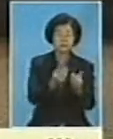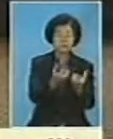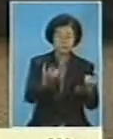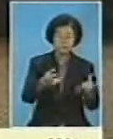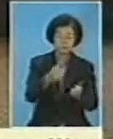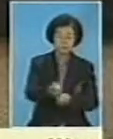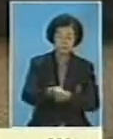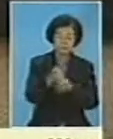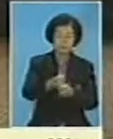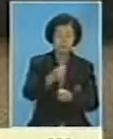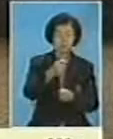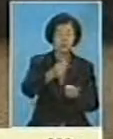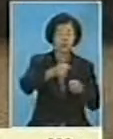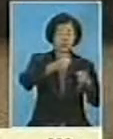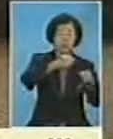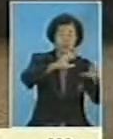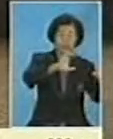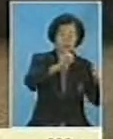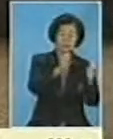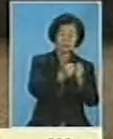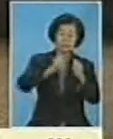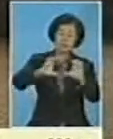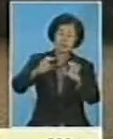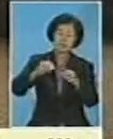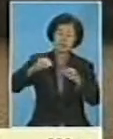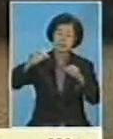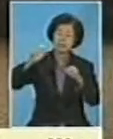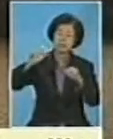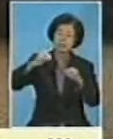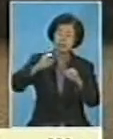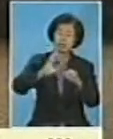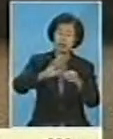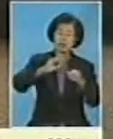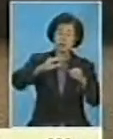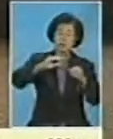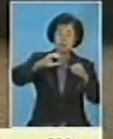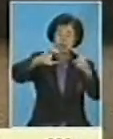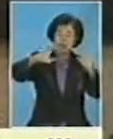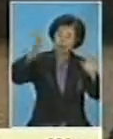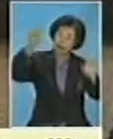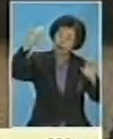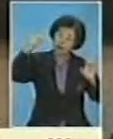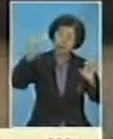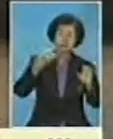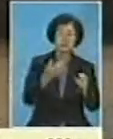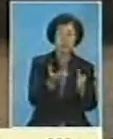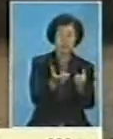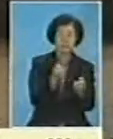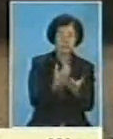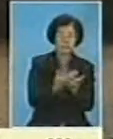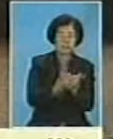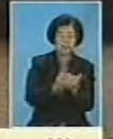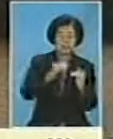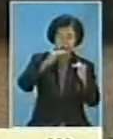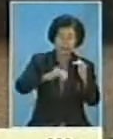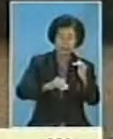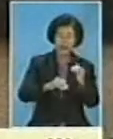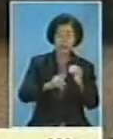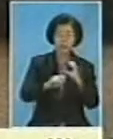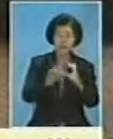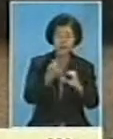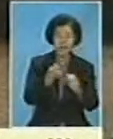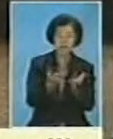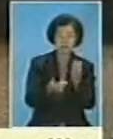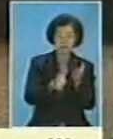ของรัฐบาลที่ผ่านมาในอดีตที่ได้ราคาต่ำกว่าท้องตลาดหรือราคาที่รับจำนำจ